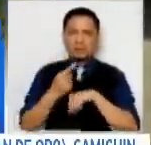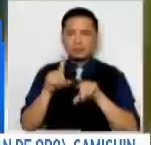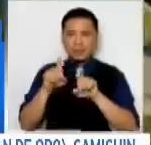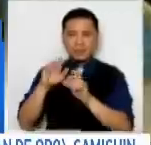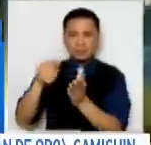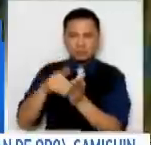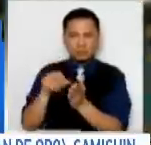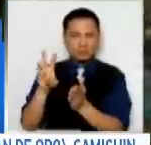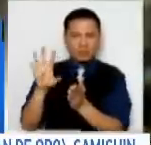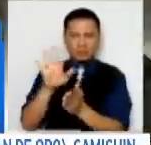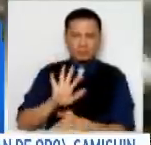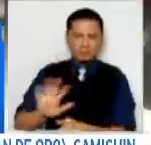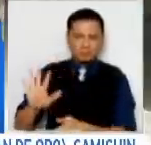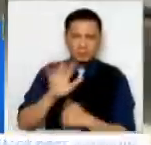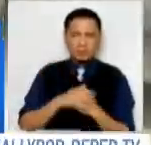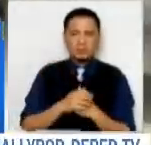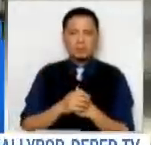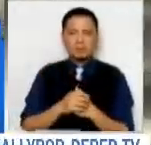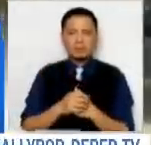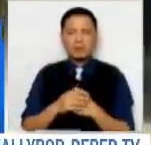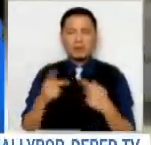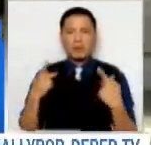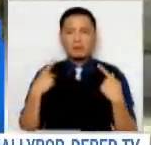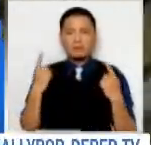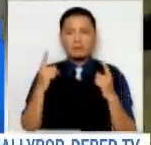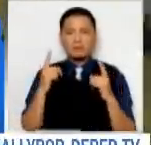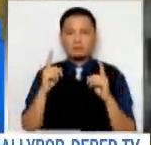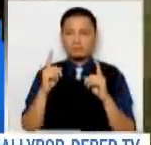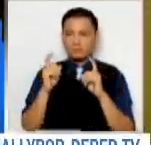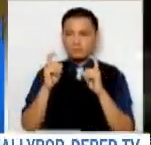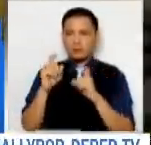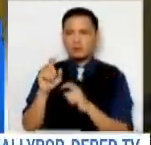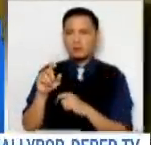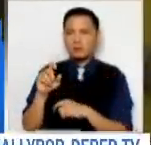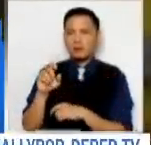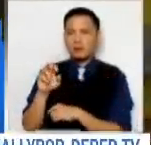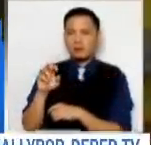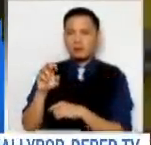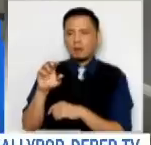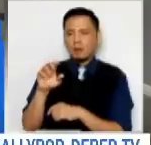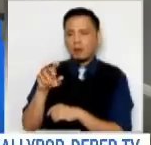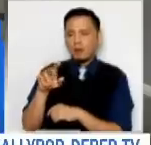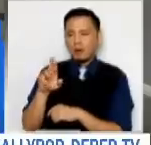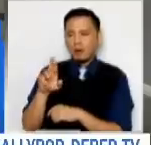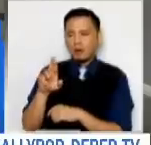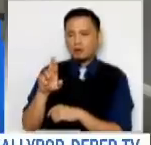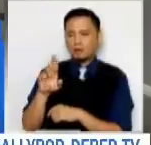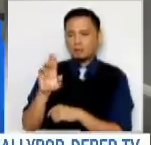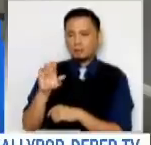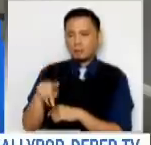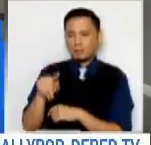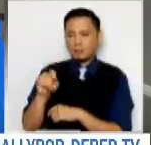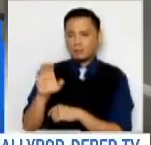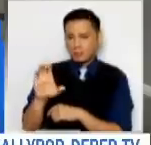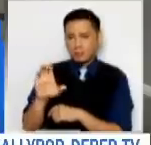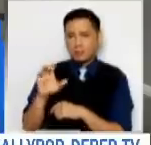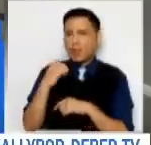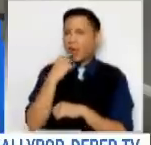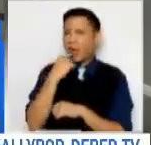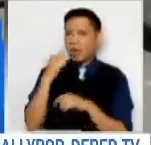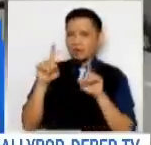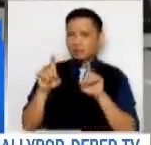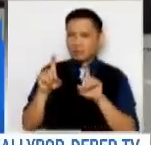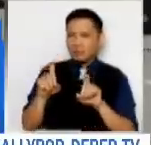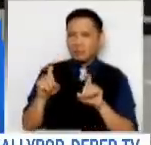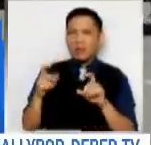can already use the rapid antigen test to supplement the RT-PCR testing. So hopefully po, makarating tayo doon sa goal